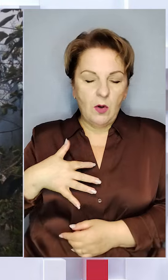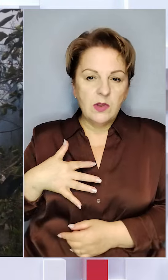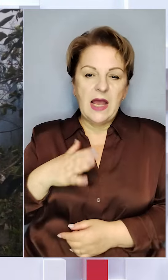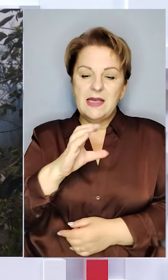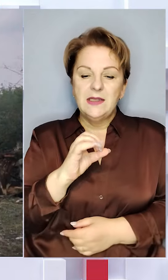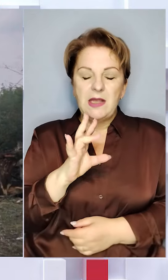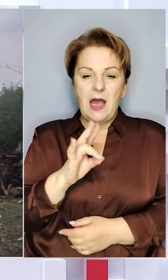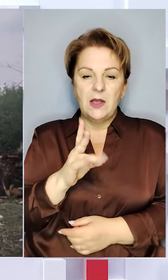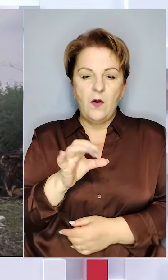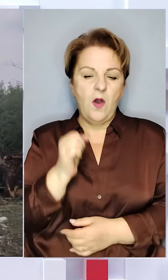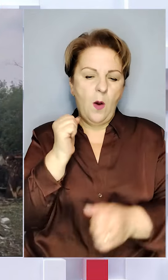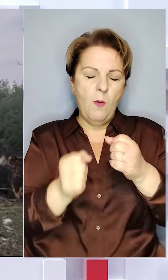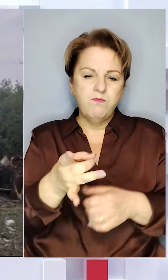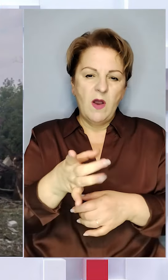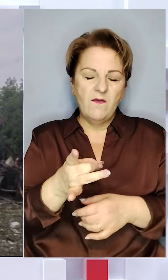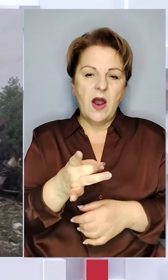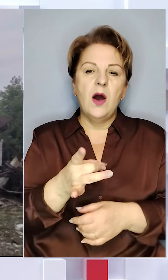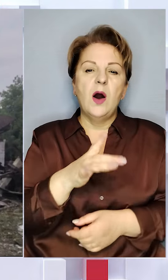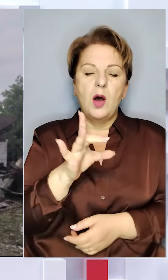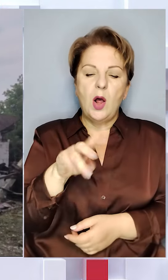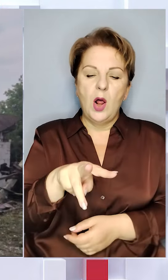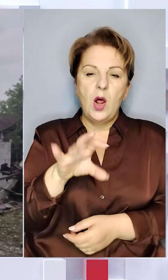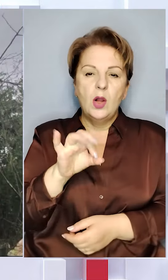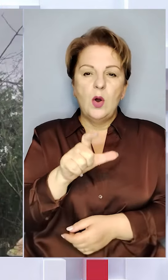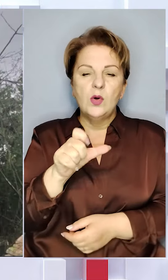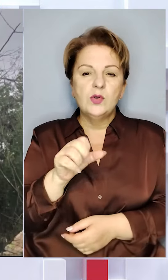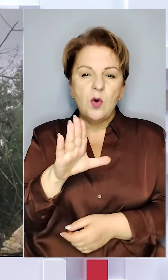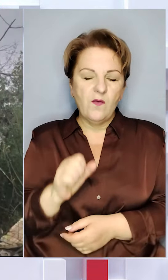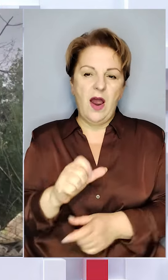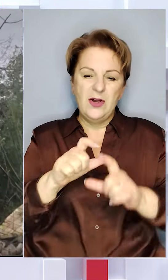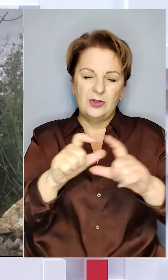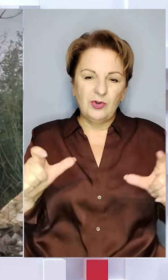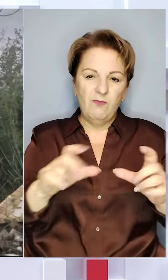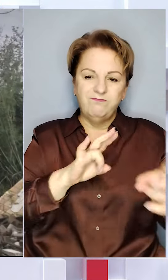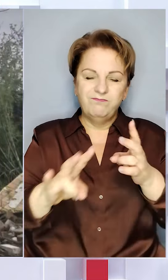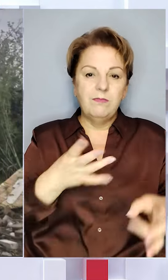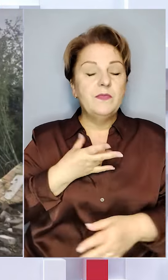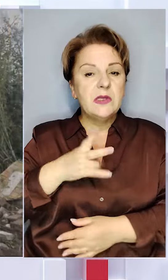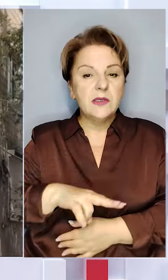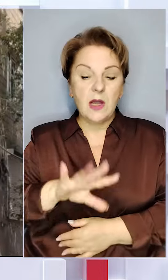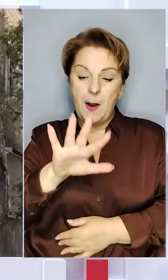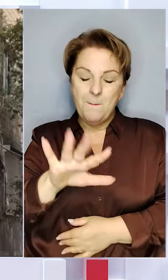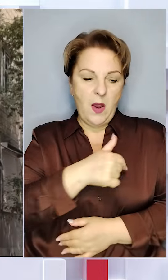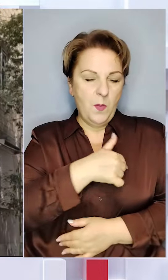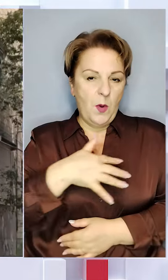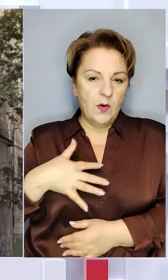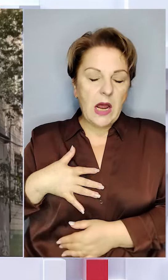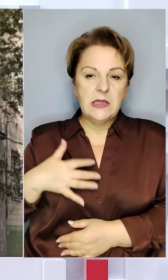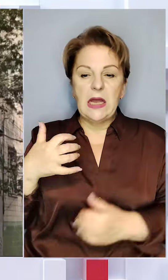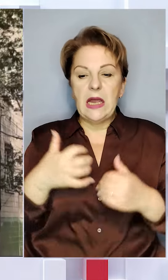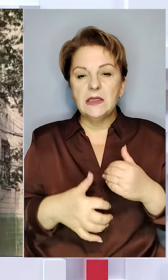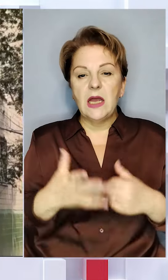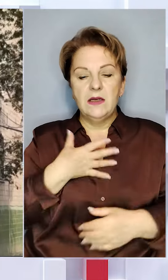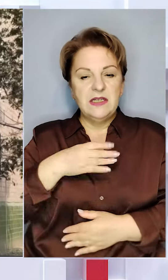селі Сенькове. Також били по Руській Лозовій, а у Дергачах потрощили освітній заклад. Загибла і 5 поранених